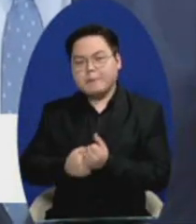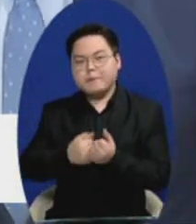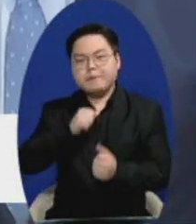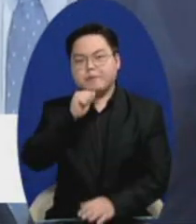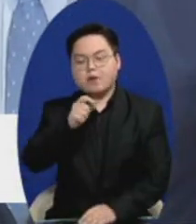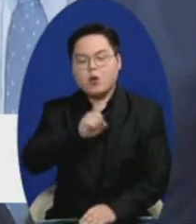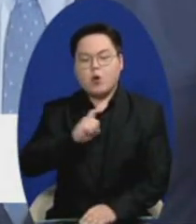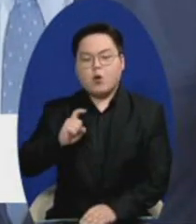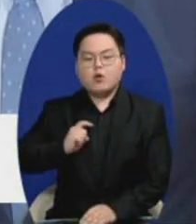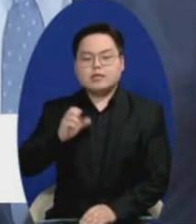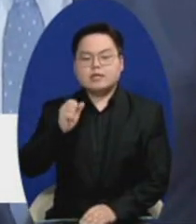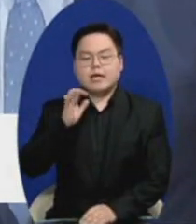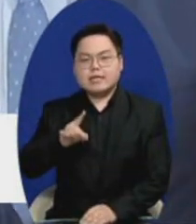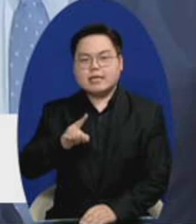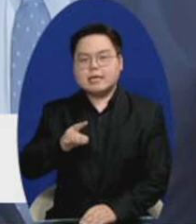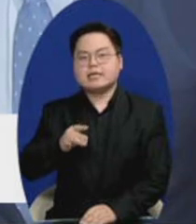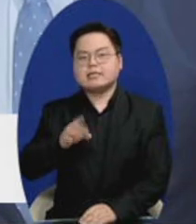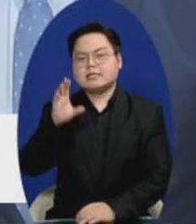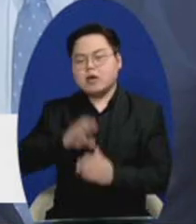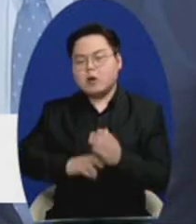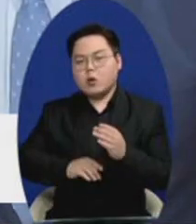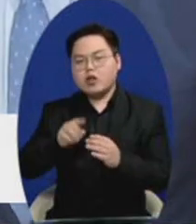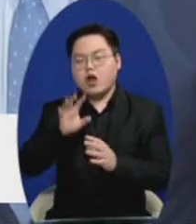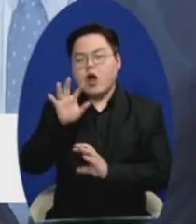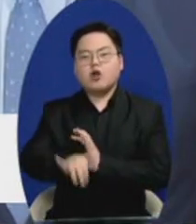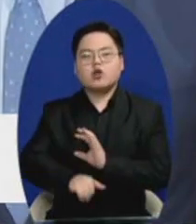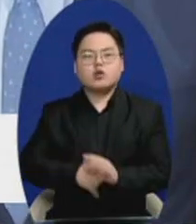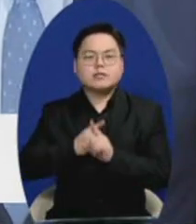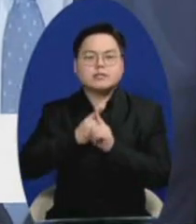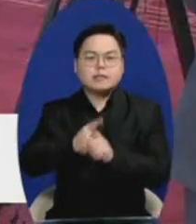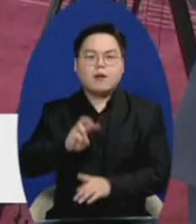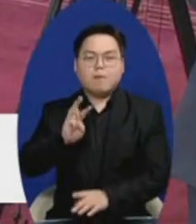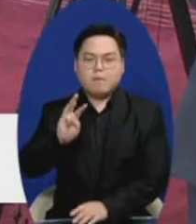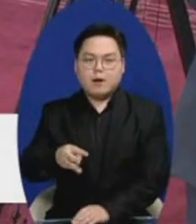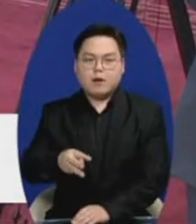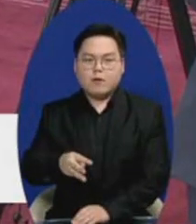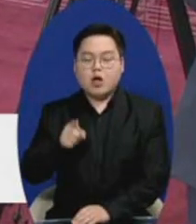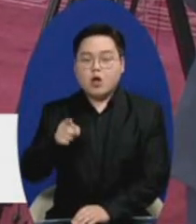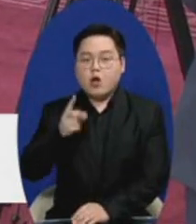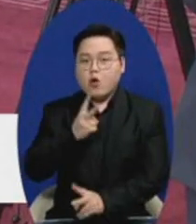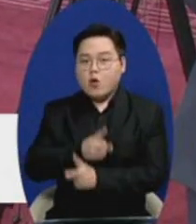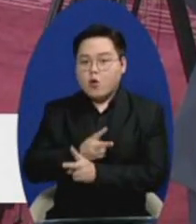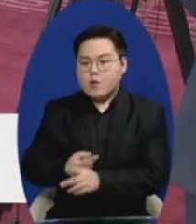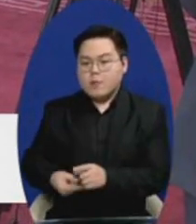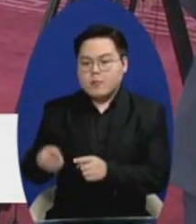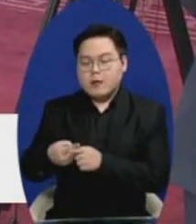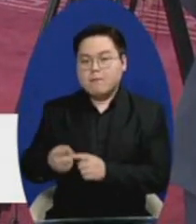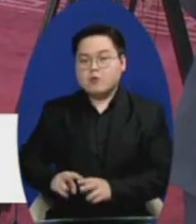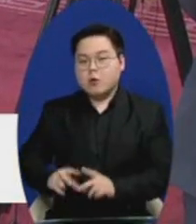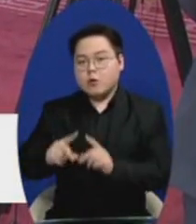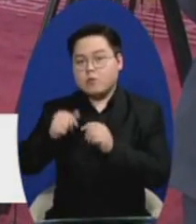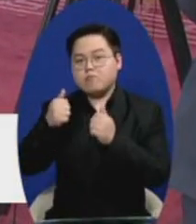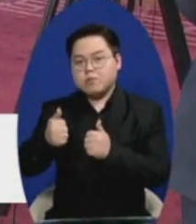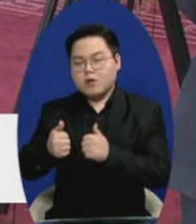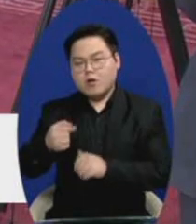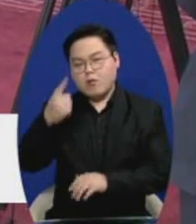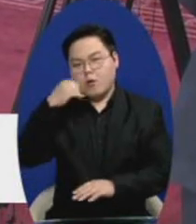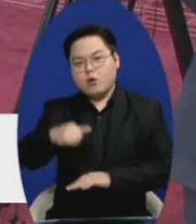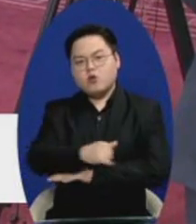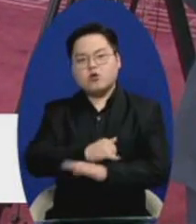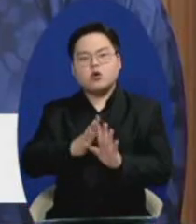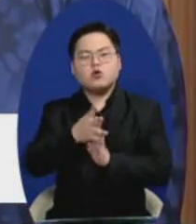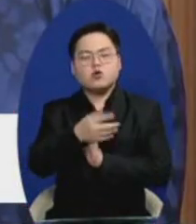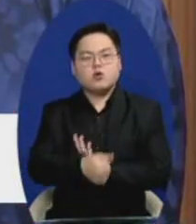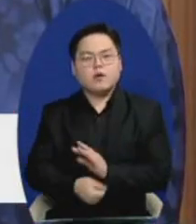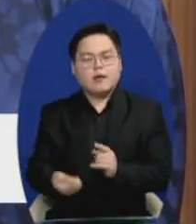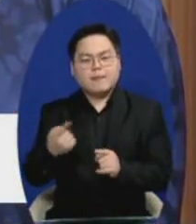харин хувийн сектороор санхүүждэг энэ хэлбэр олон улсын чиглэлөөр бол орно гэсэн үг. Тухайн хуулиудад нэмэлт өөрчлөлт оруулснаар улсын төсвийг олон